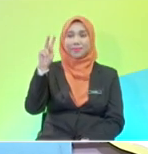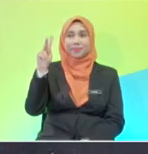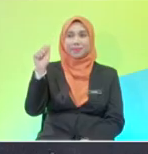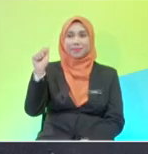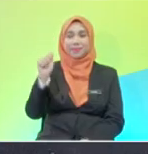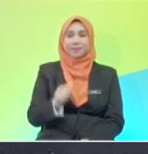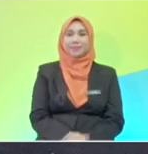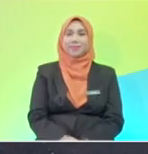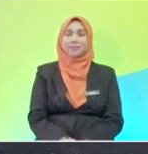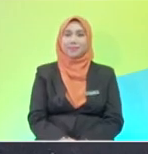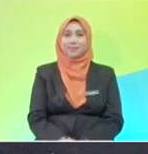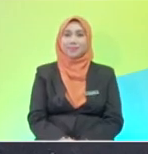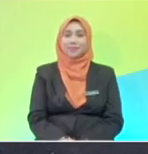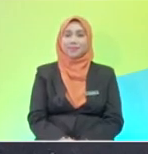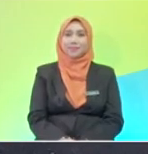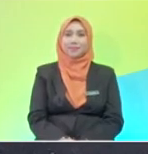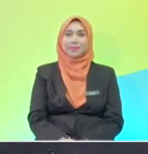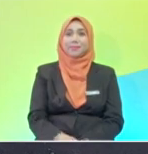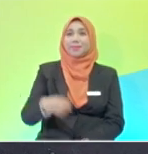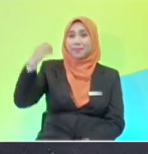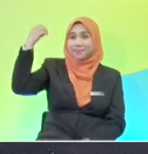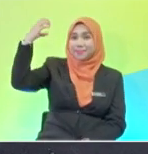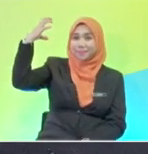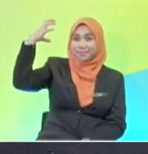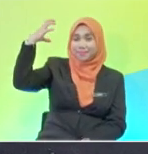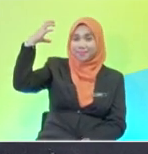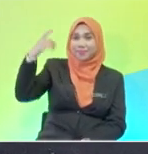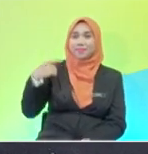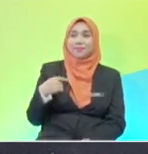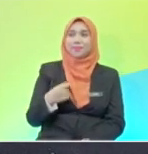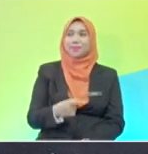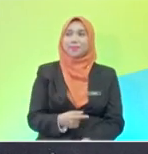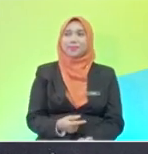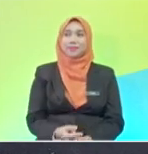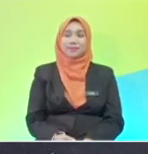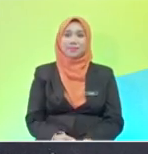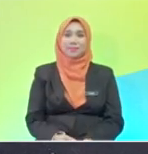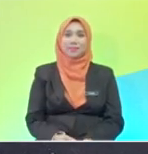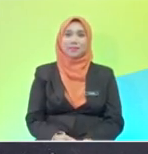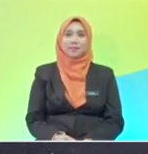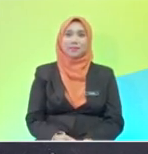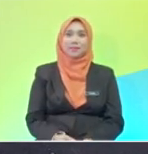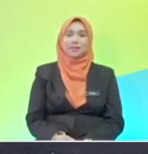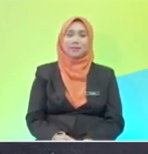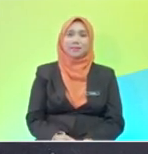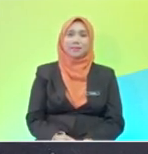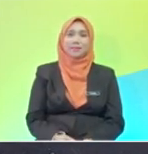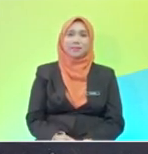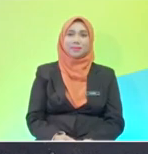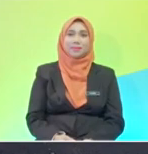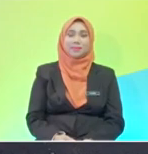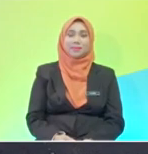boneka matahari tapi ya ini berangkai nah ini betangkai nah oke